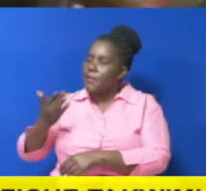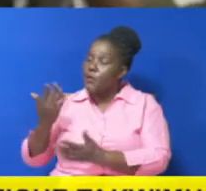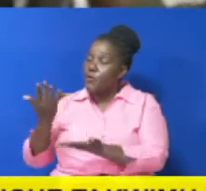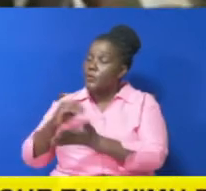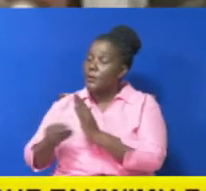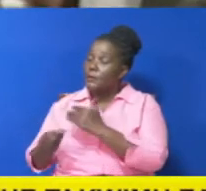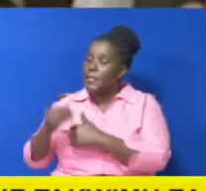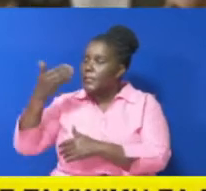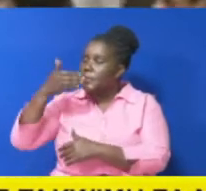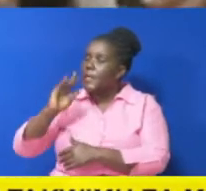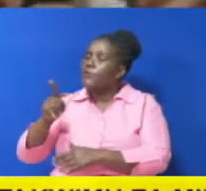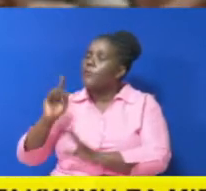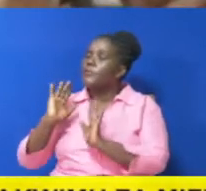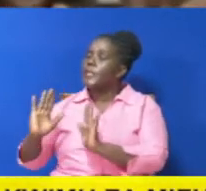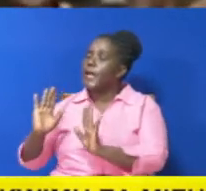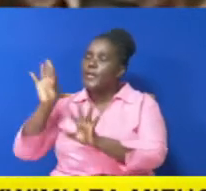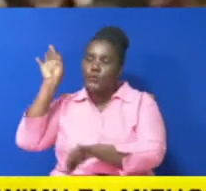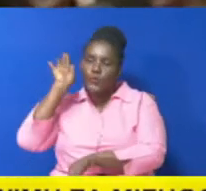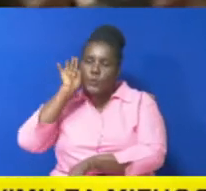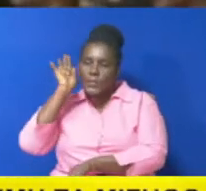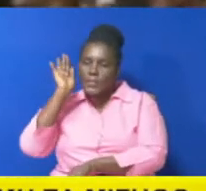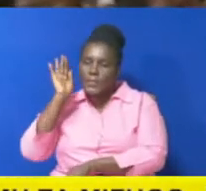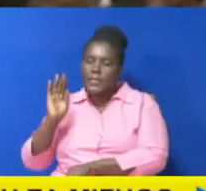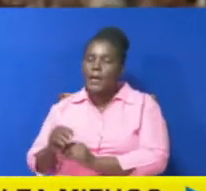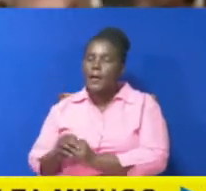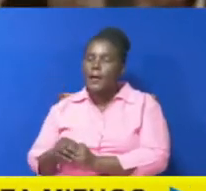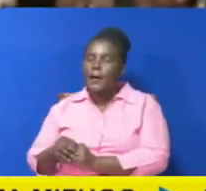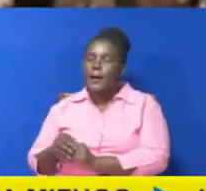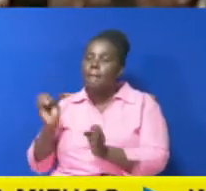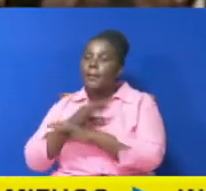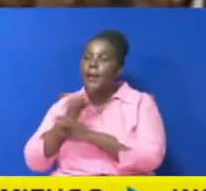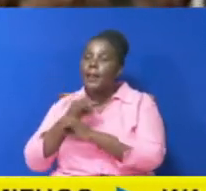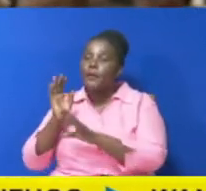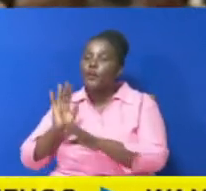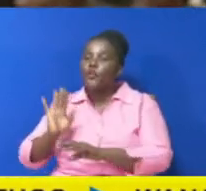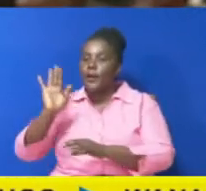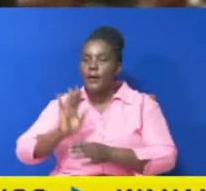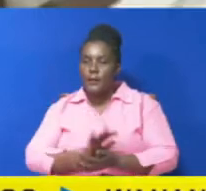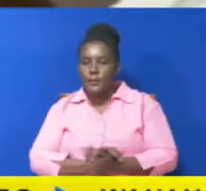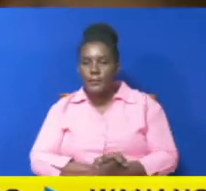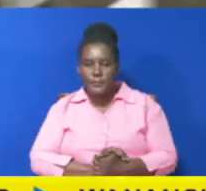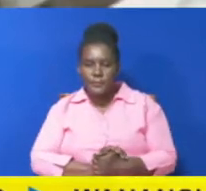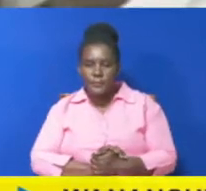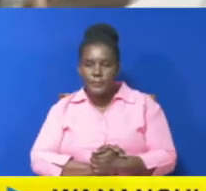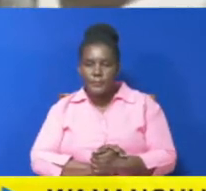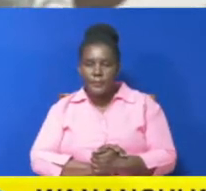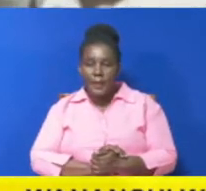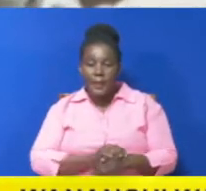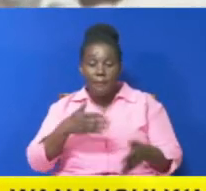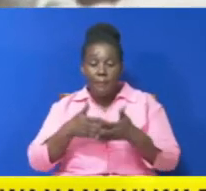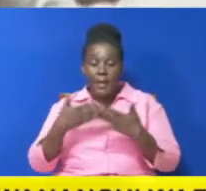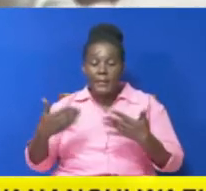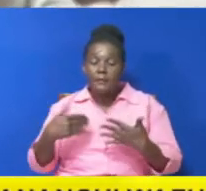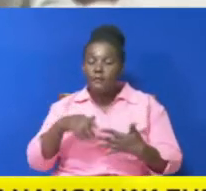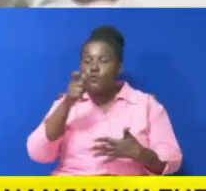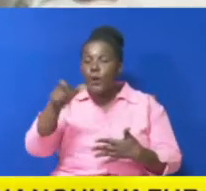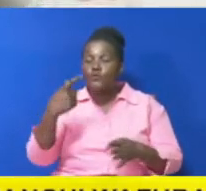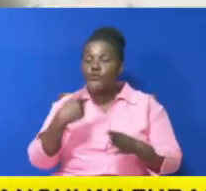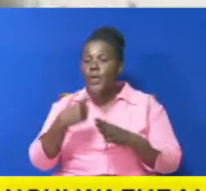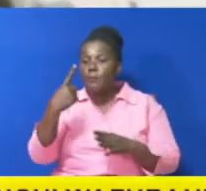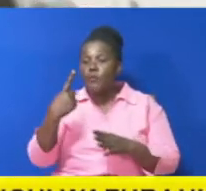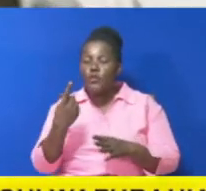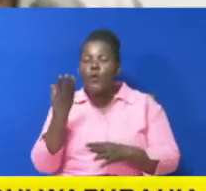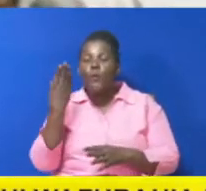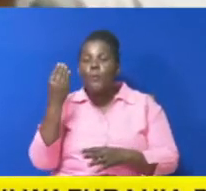kusikiliza na kutatua matatizo yao, changamoto kubwa ikiwa ni ajira na mdororo wa uchumi. Tayari watu zaidi ya 100 wamejeruhiwa mjini